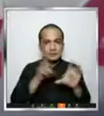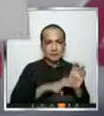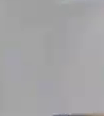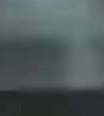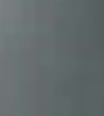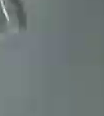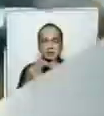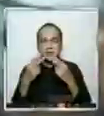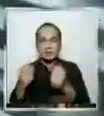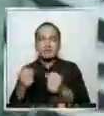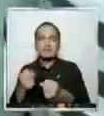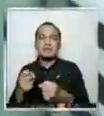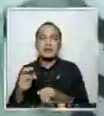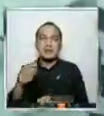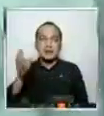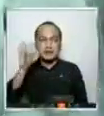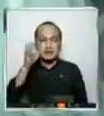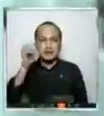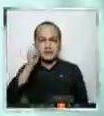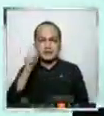Son.